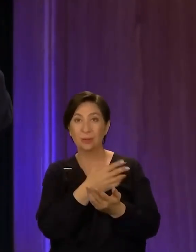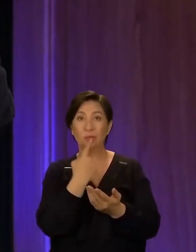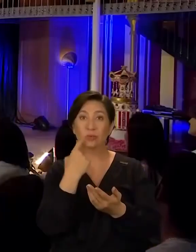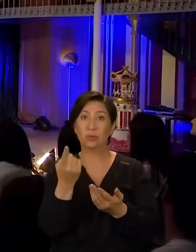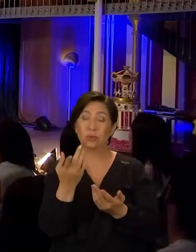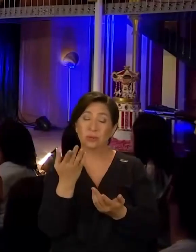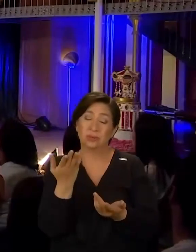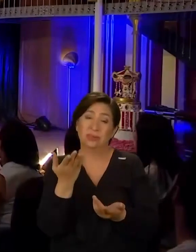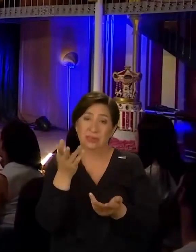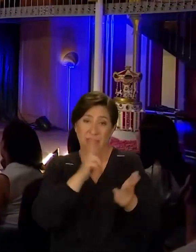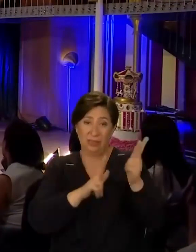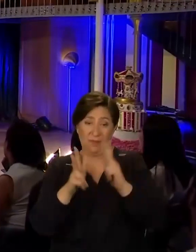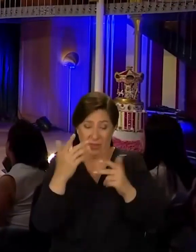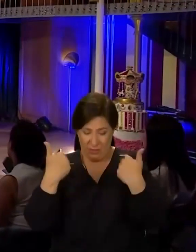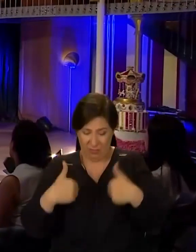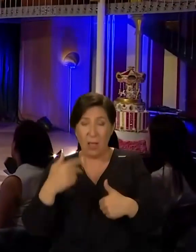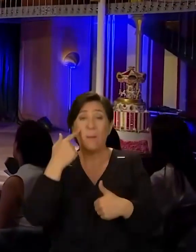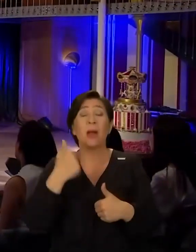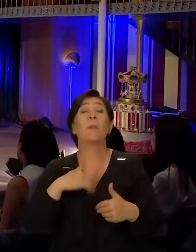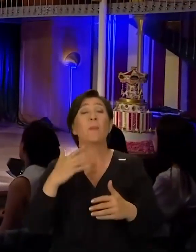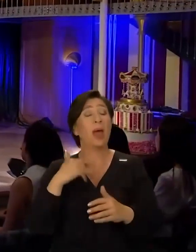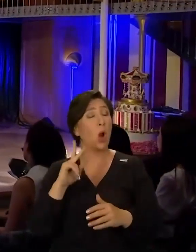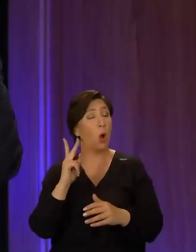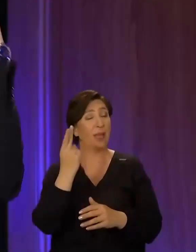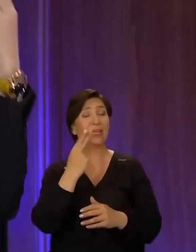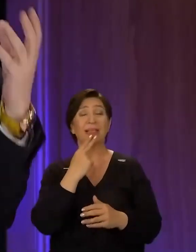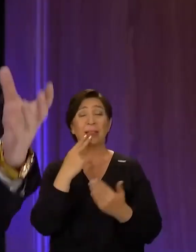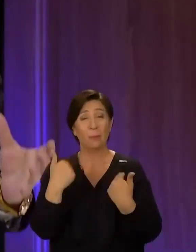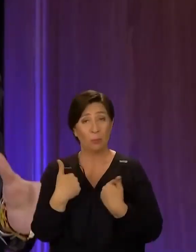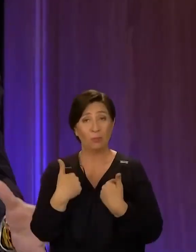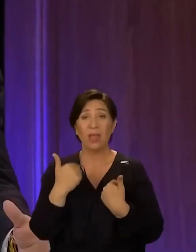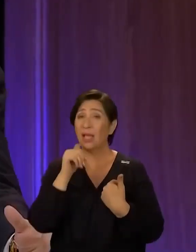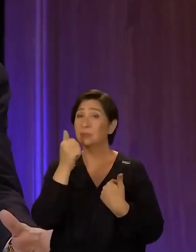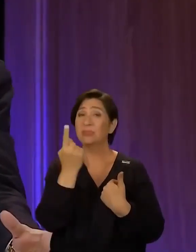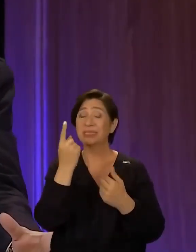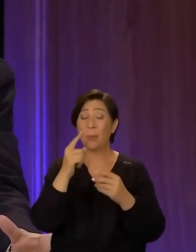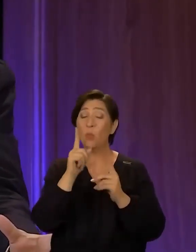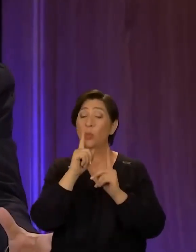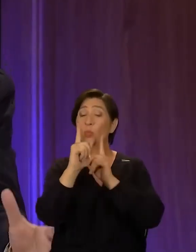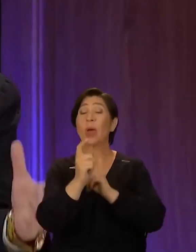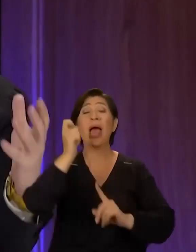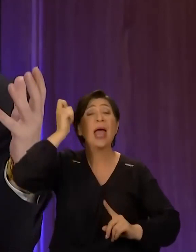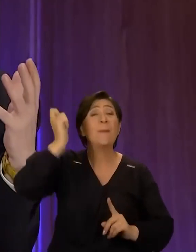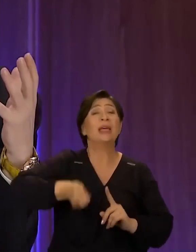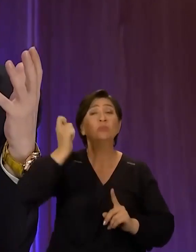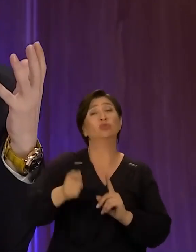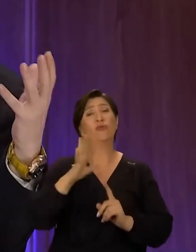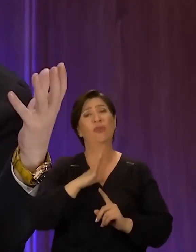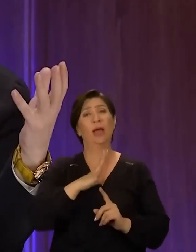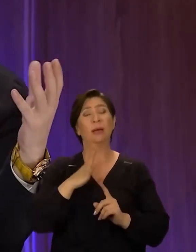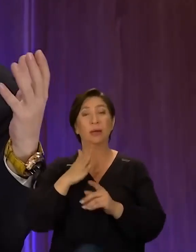de ona söylediği, yani siz kıyafetime aldanmayın, ben gayet romantik bir kadınımdır ve hiçbir zaman masamdan mum eksik olmaz.